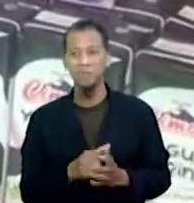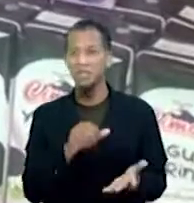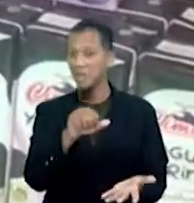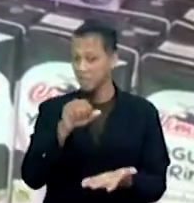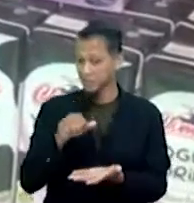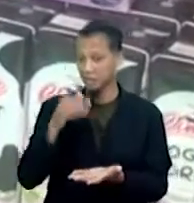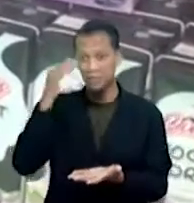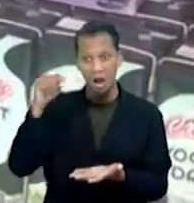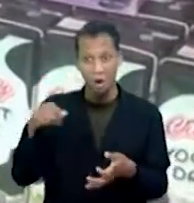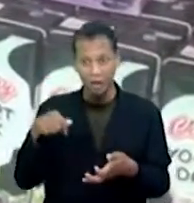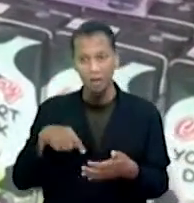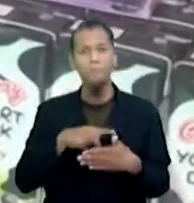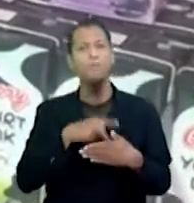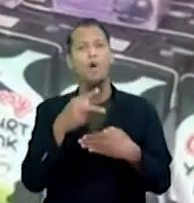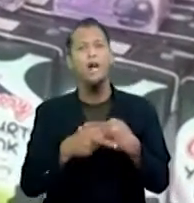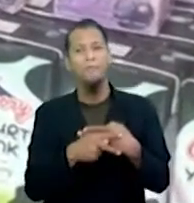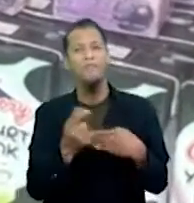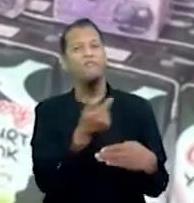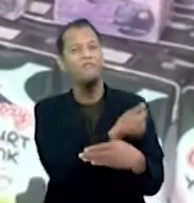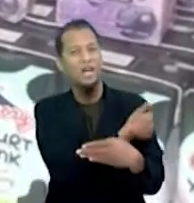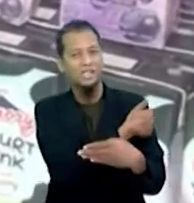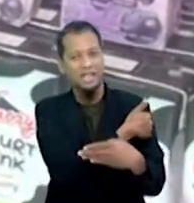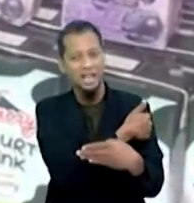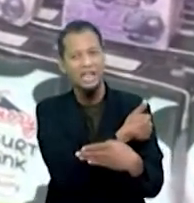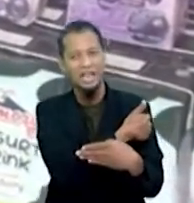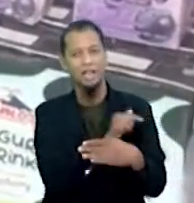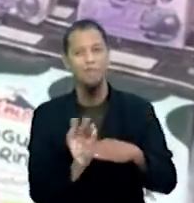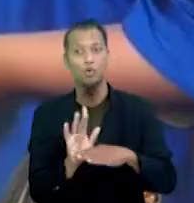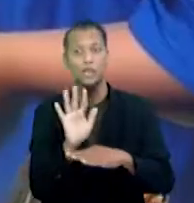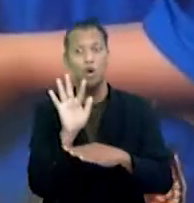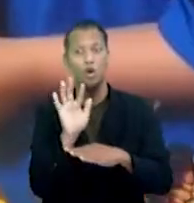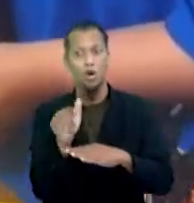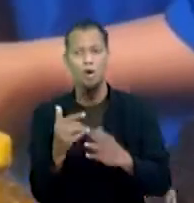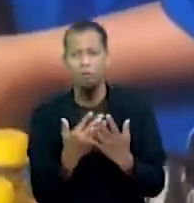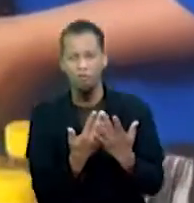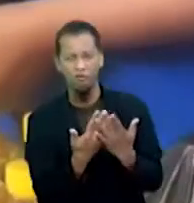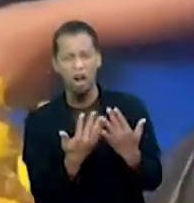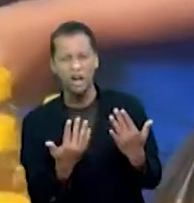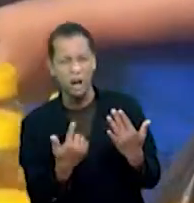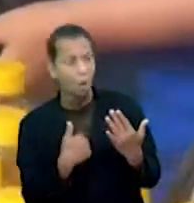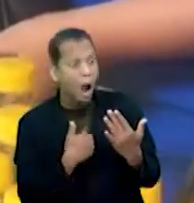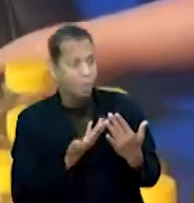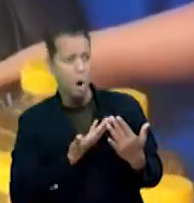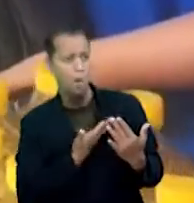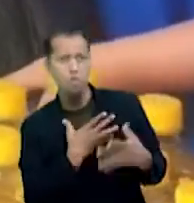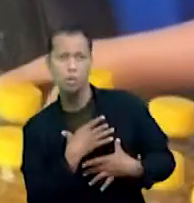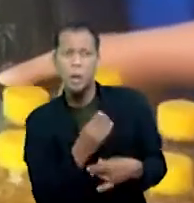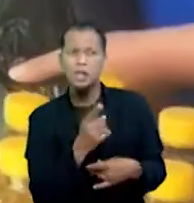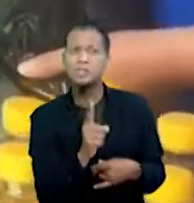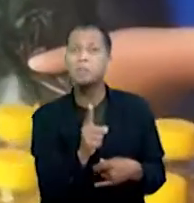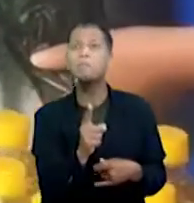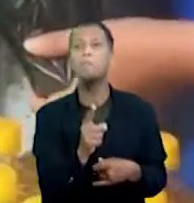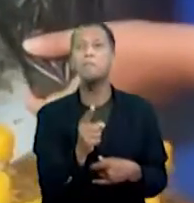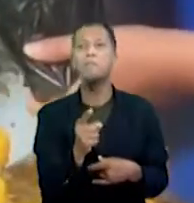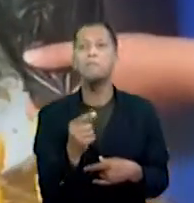program vaksinasi di wilayah Bojonegoro menarik perhatian warga. Pasalnya minyak goreng kini harganya melambung tinggi dan sulit didapatkan di